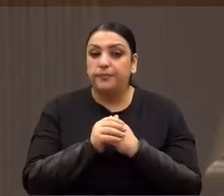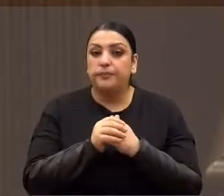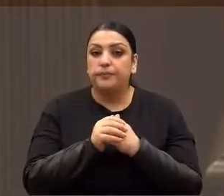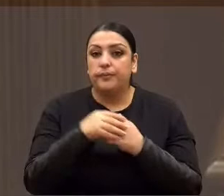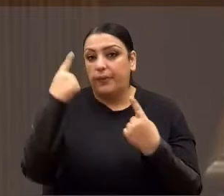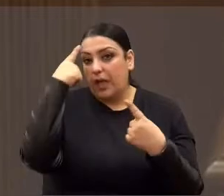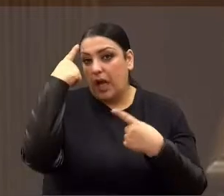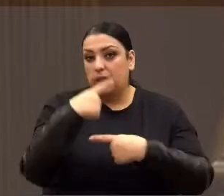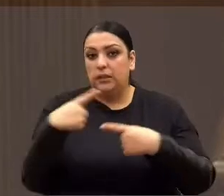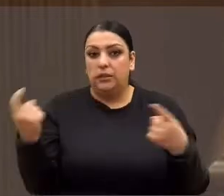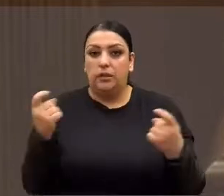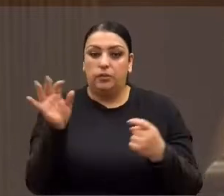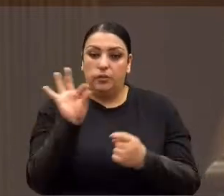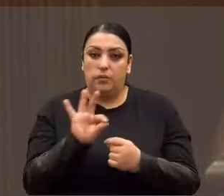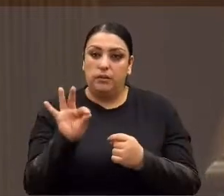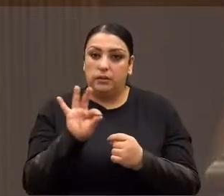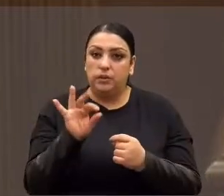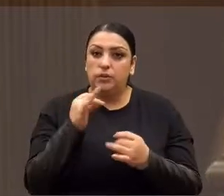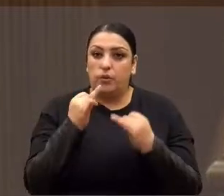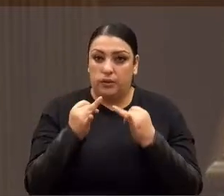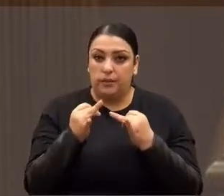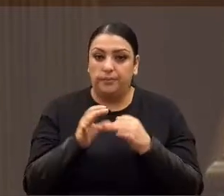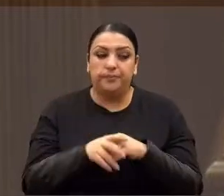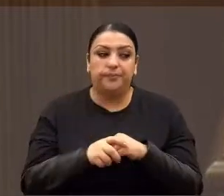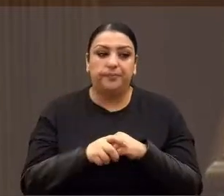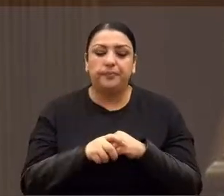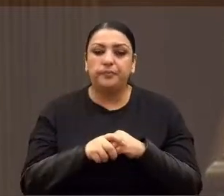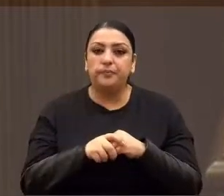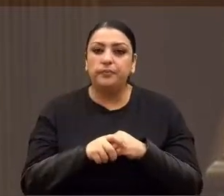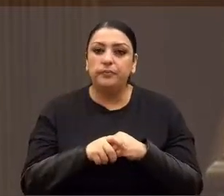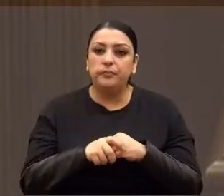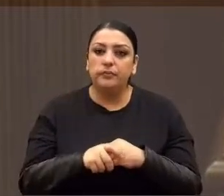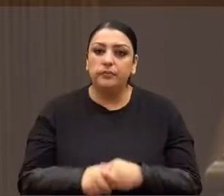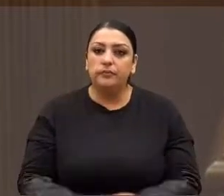հայտարարության մասին խոսեմ,